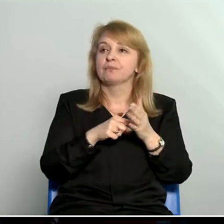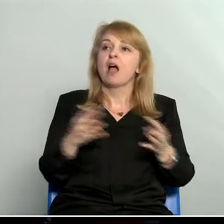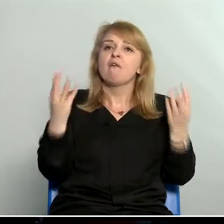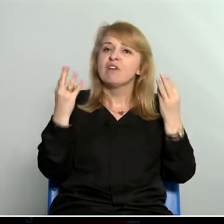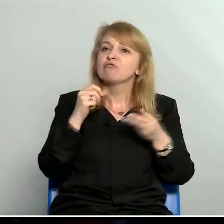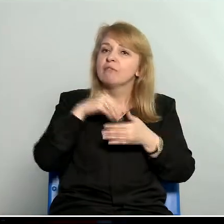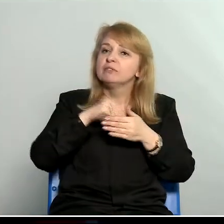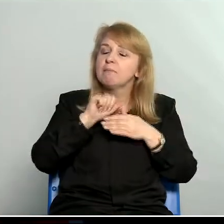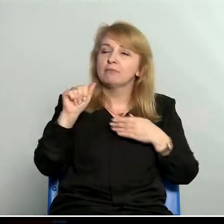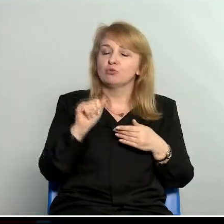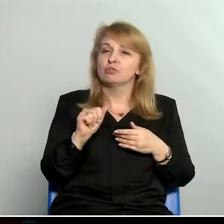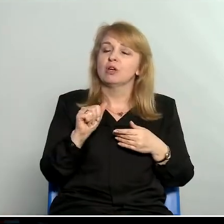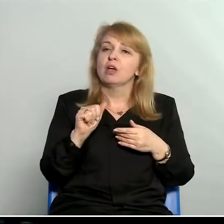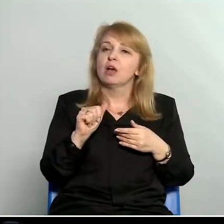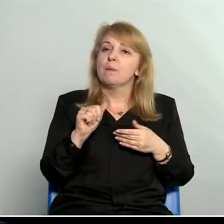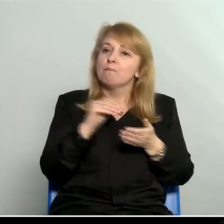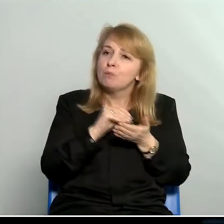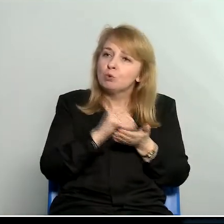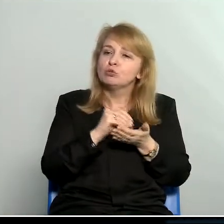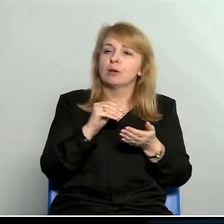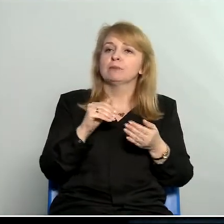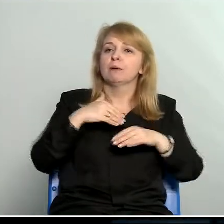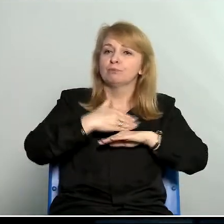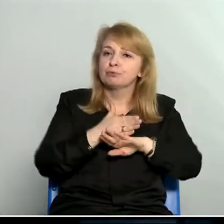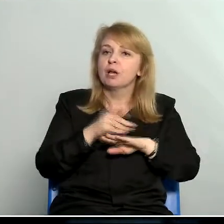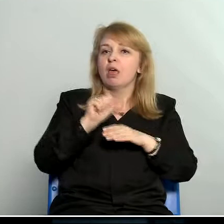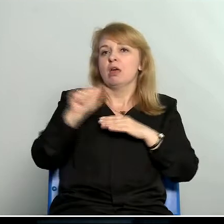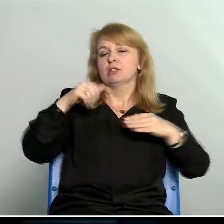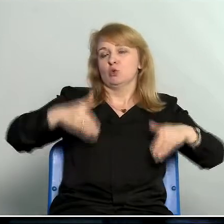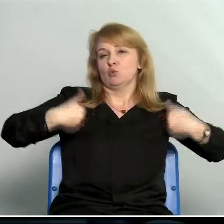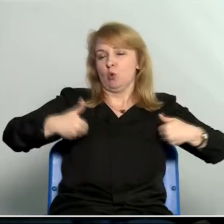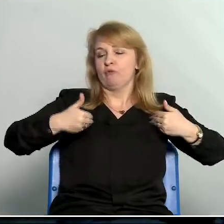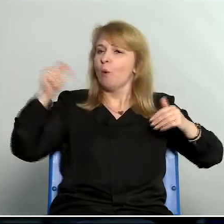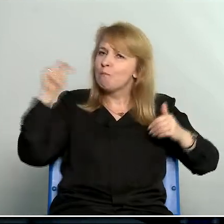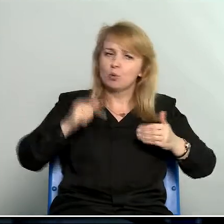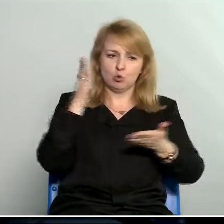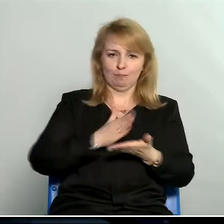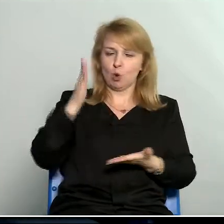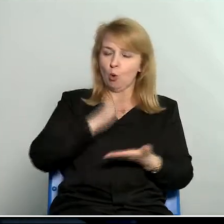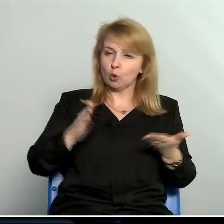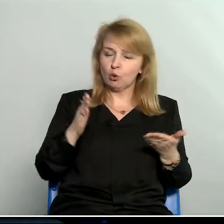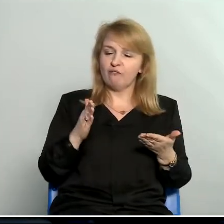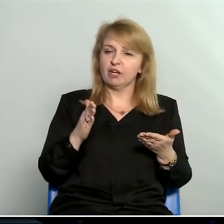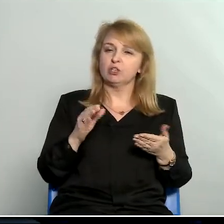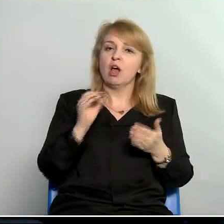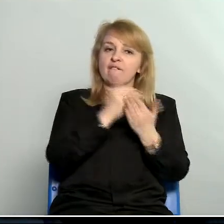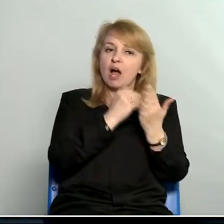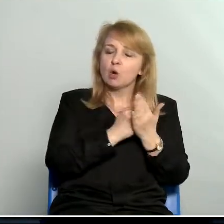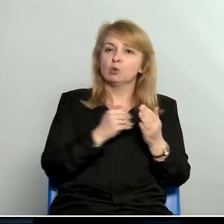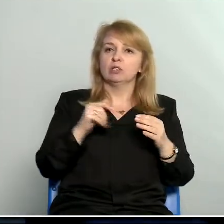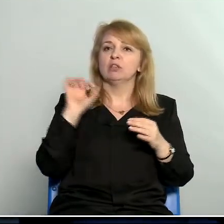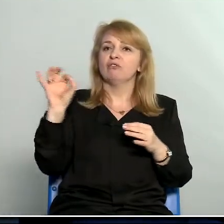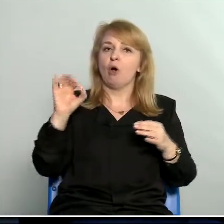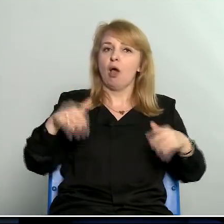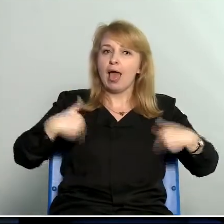Najważniejsze i najbardziej efektywne pod względem alokacji jest sektor zdrowia. Chodzi o dostosowanie warunków funkcjonowania